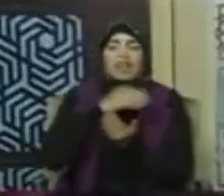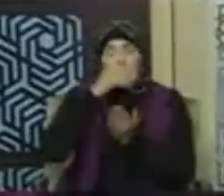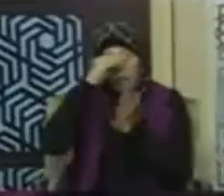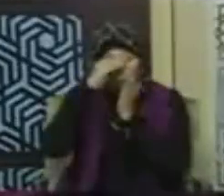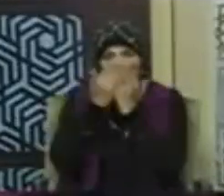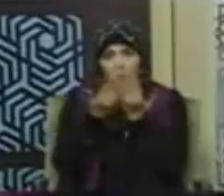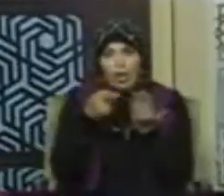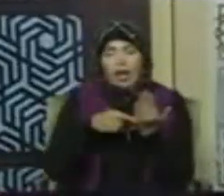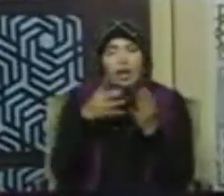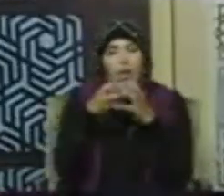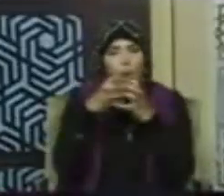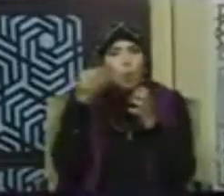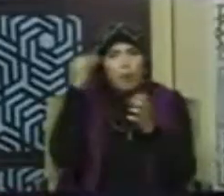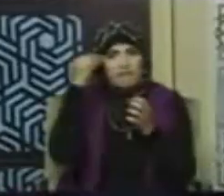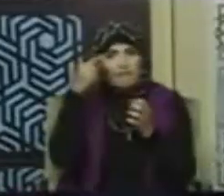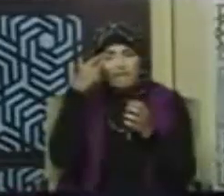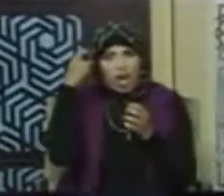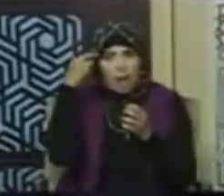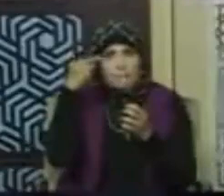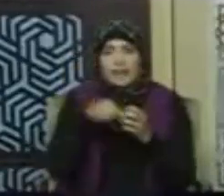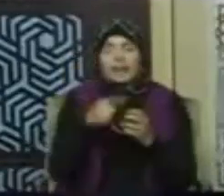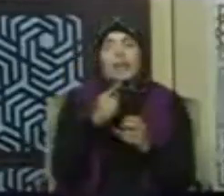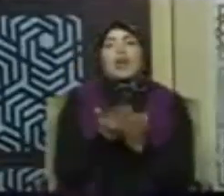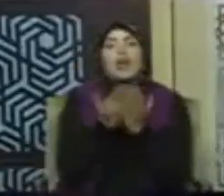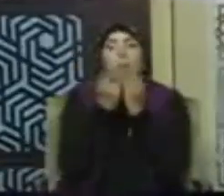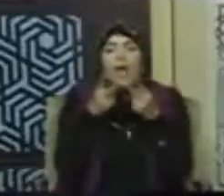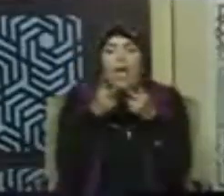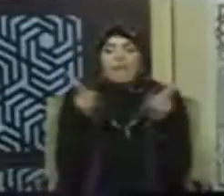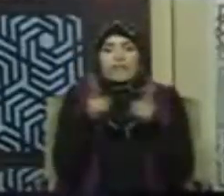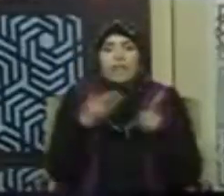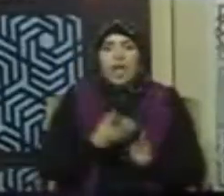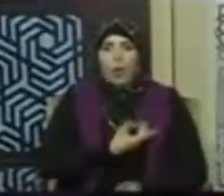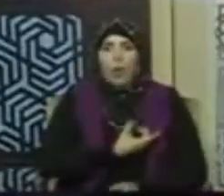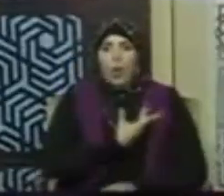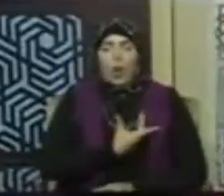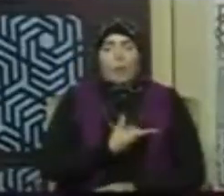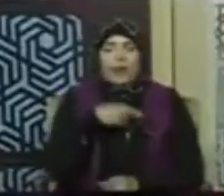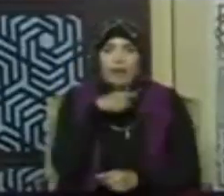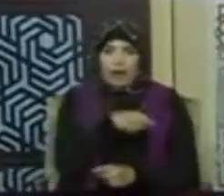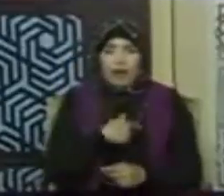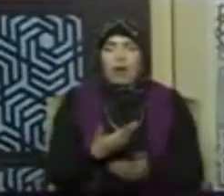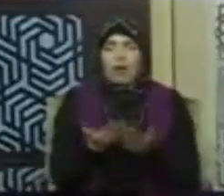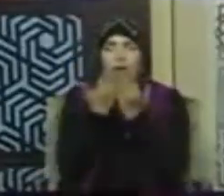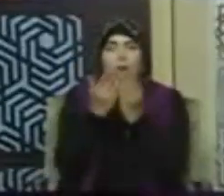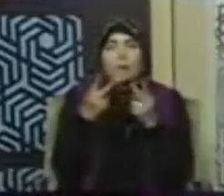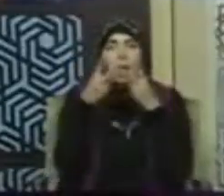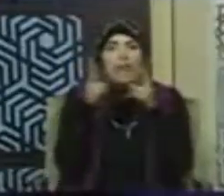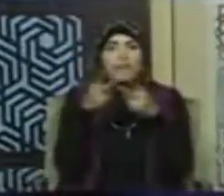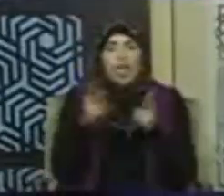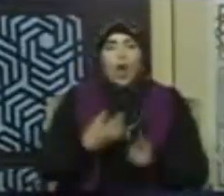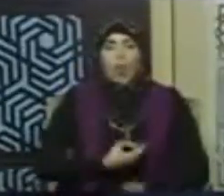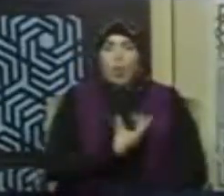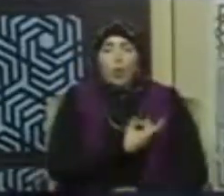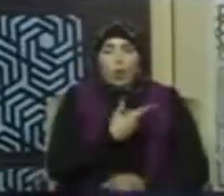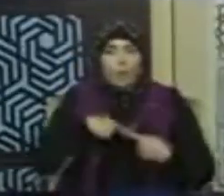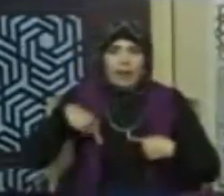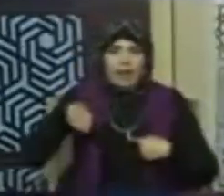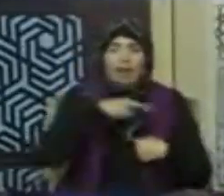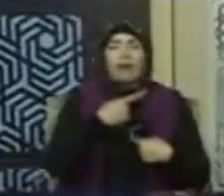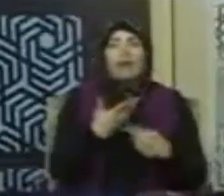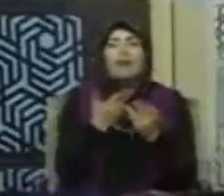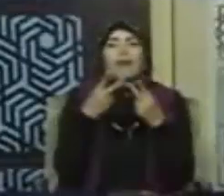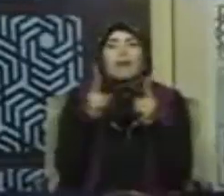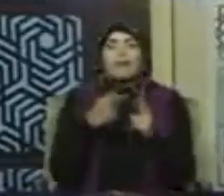الكريم وفهمنا له، اللهم افتح لنا به قلوبا غلفا، اللهم افتح لنا به قلوبا غلفا